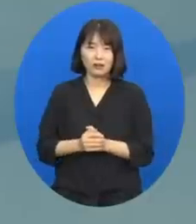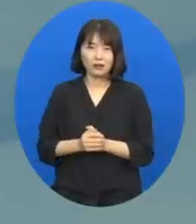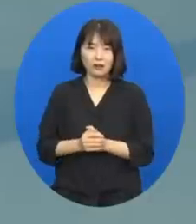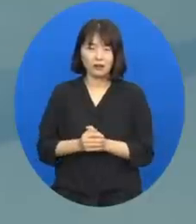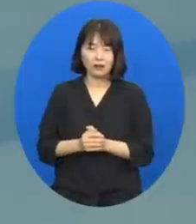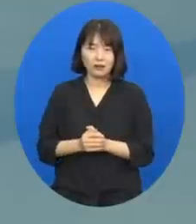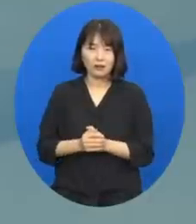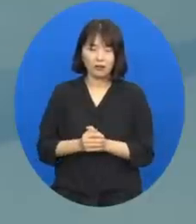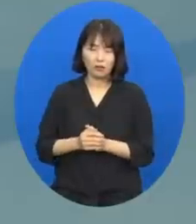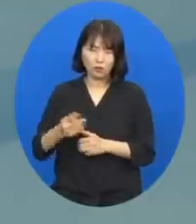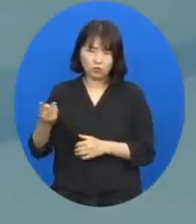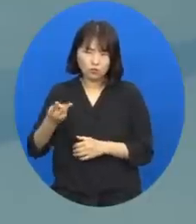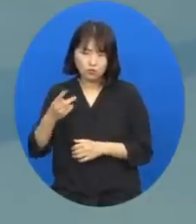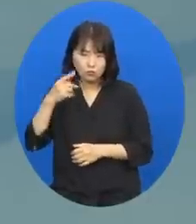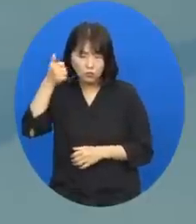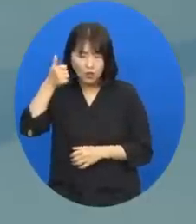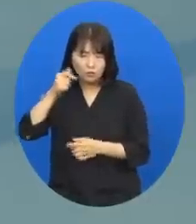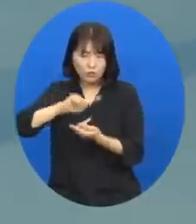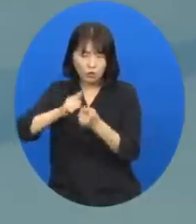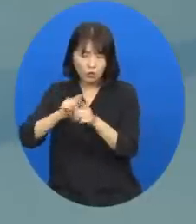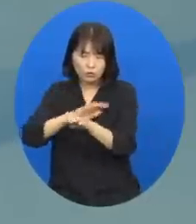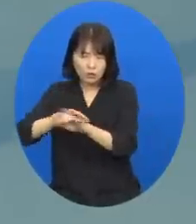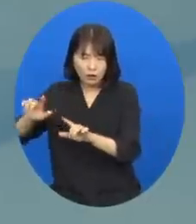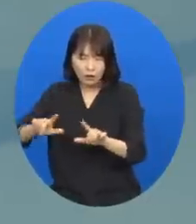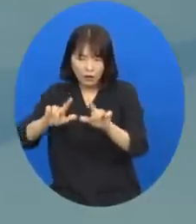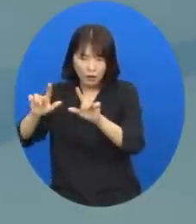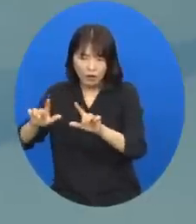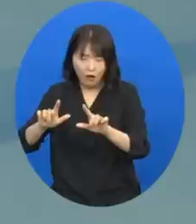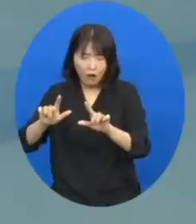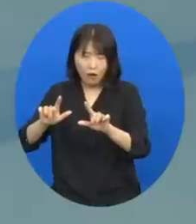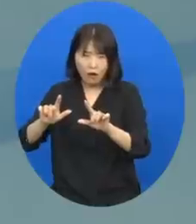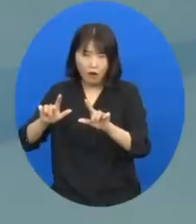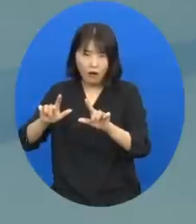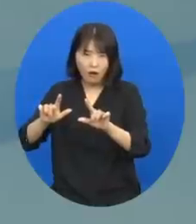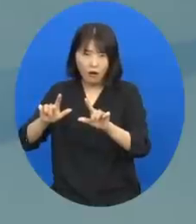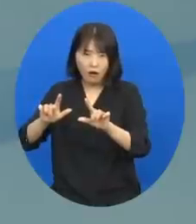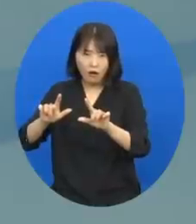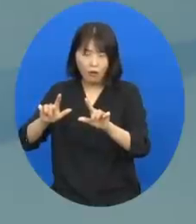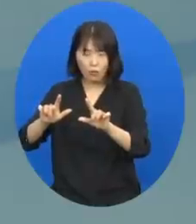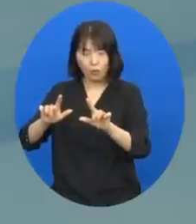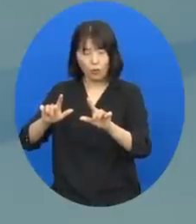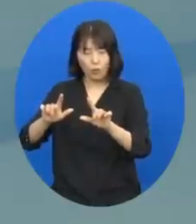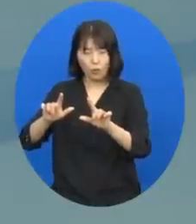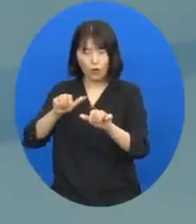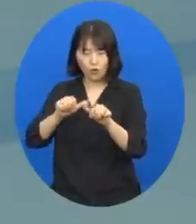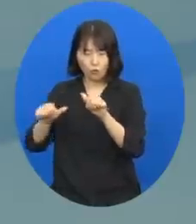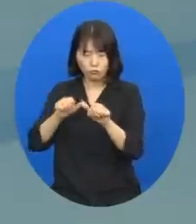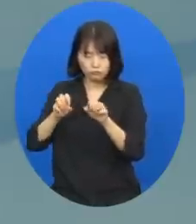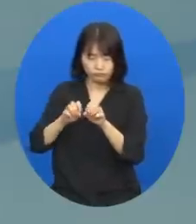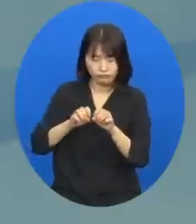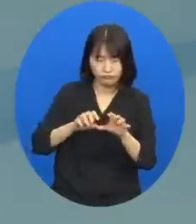있는데 어쩜 저렇게 서로 잘 지내지 그것이 너무 좋아서 섬을 듣고 오신 분들도 있었어요